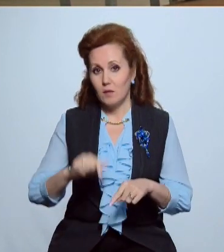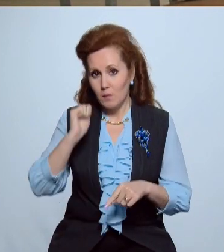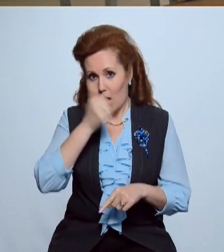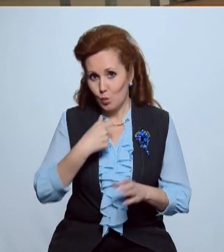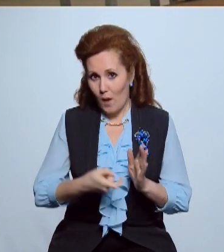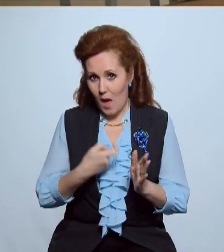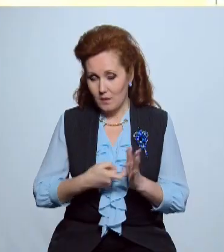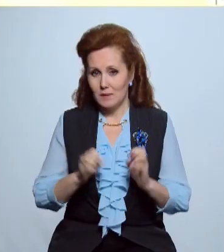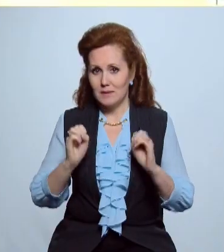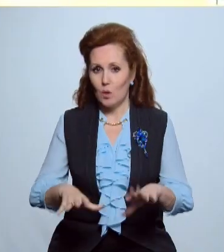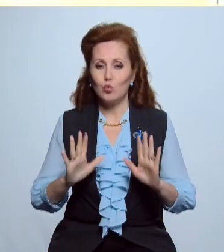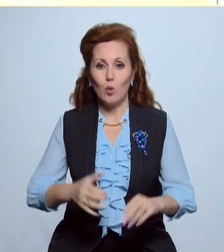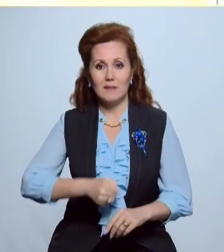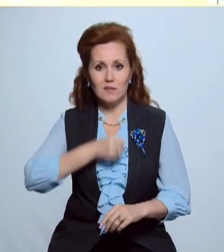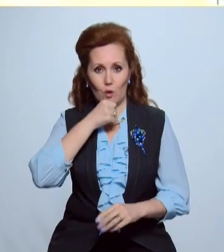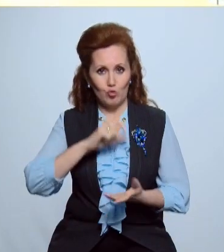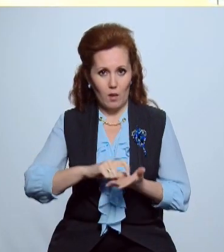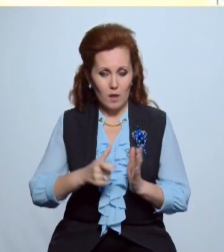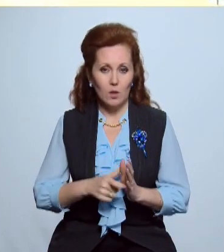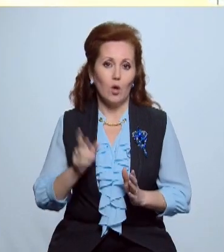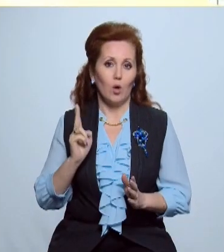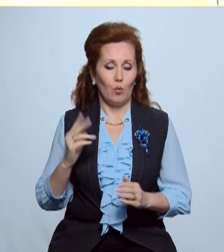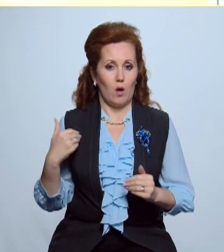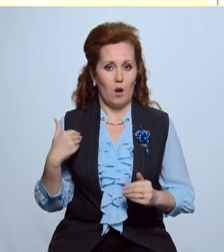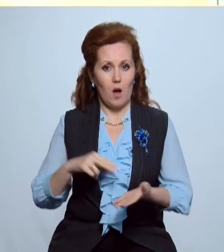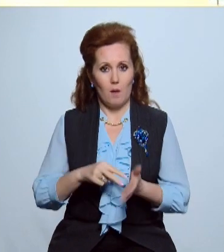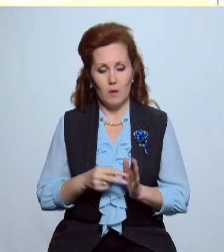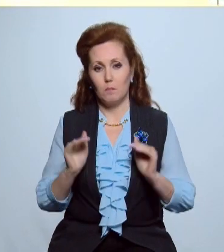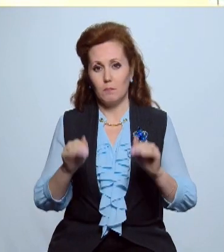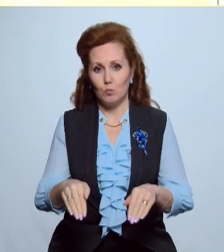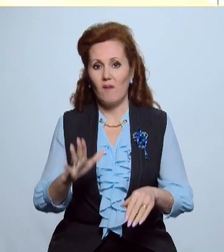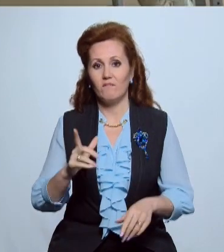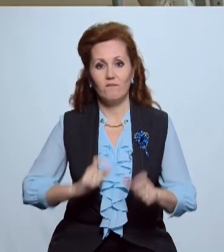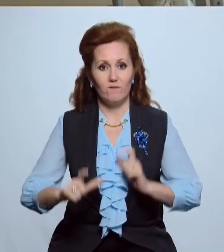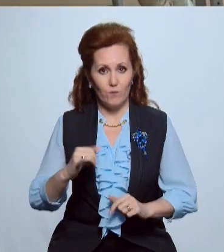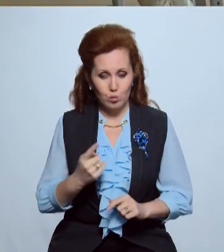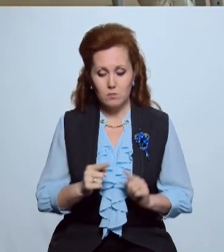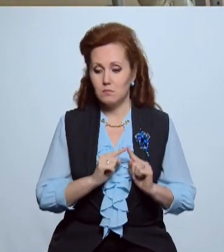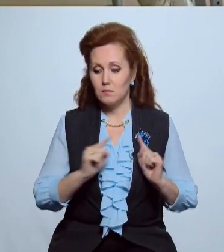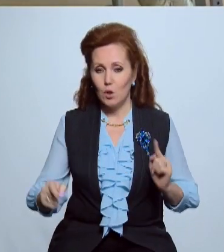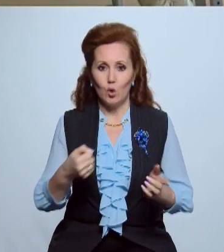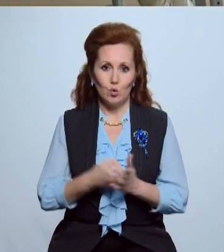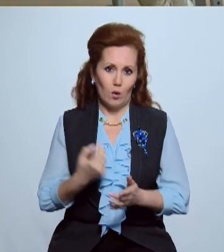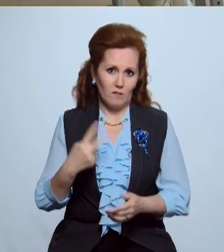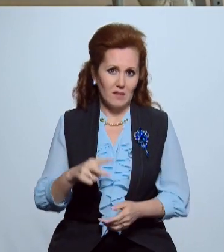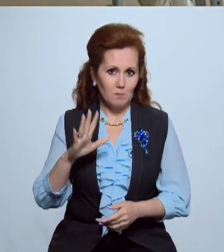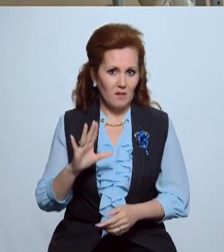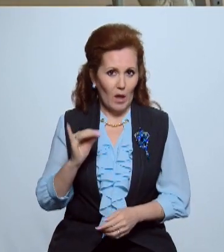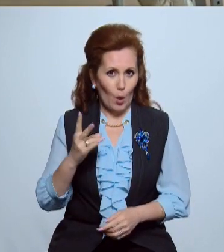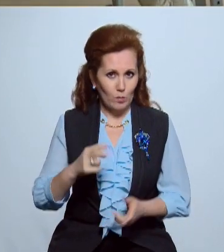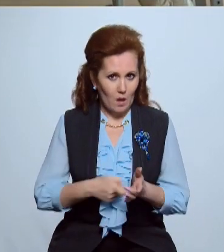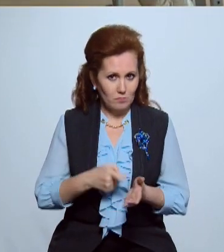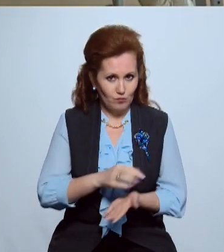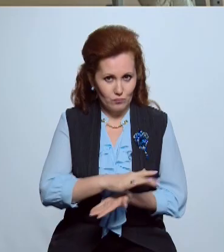ЕГЭ сдают только старшеклассники, решившие поступать в вуз. Основной период экзаменации продлится до 25 июня. Дни